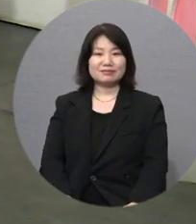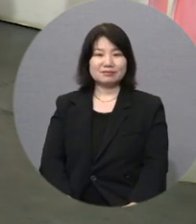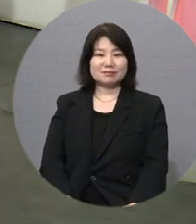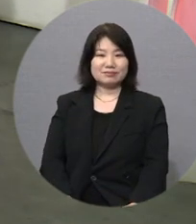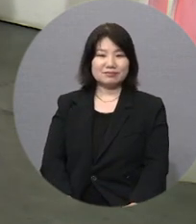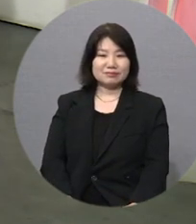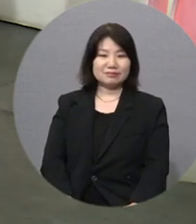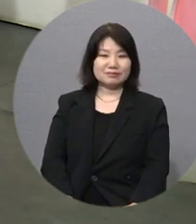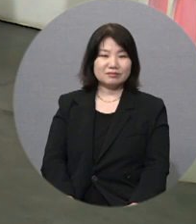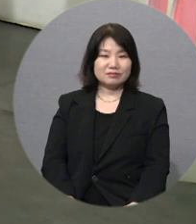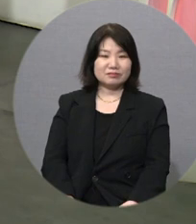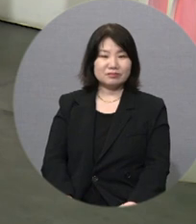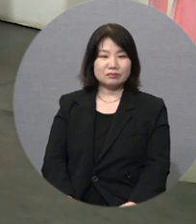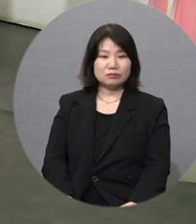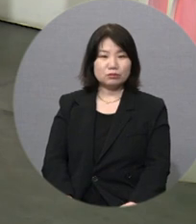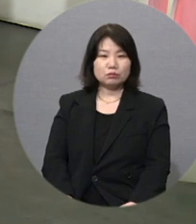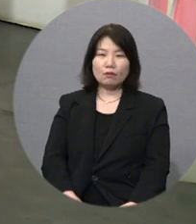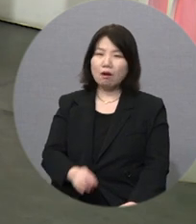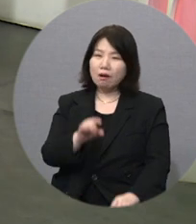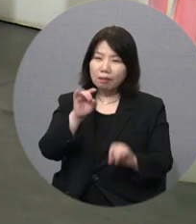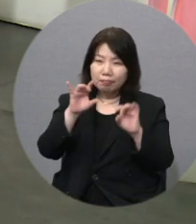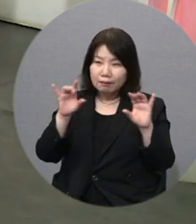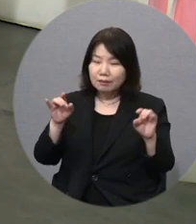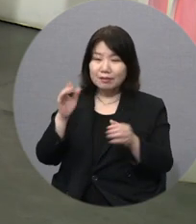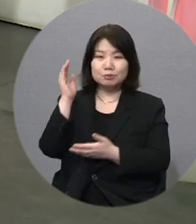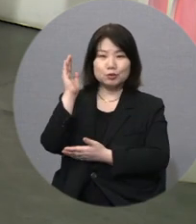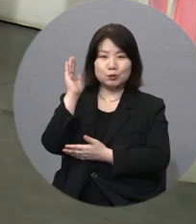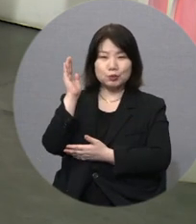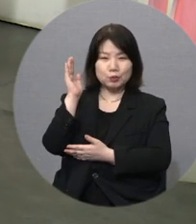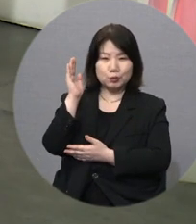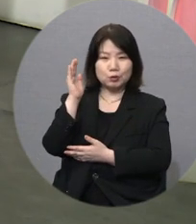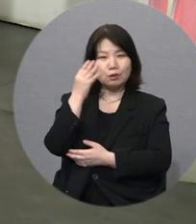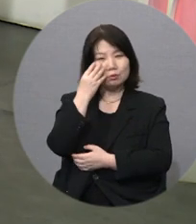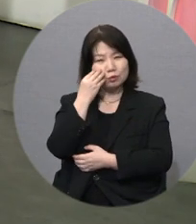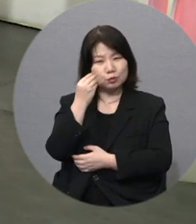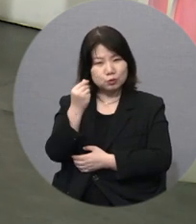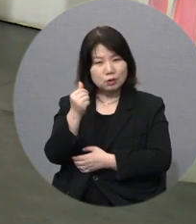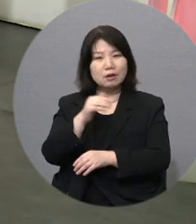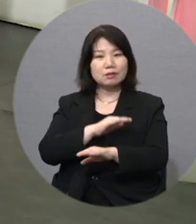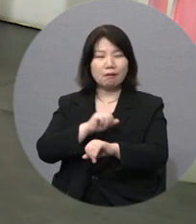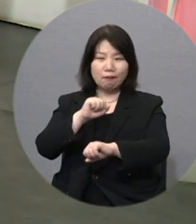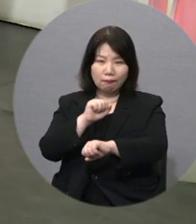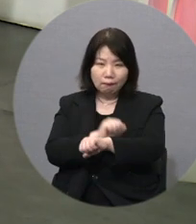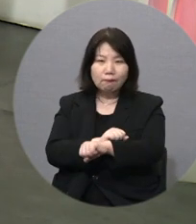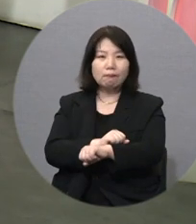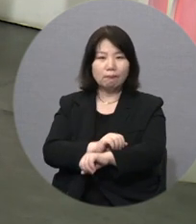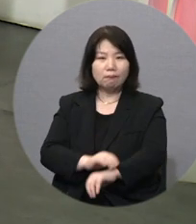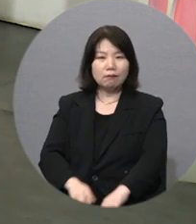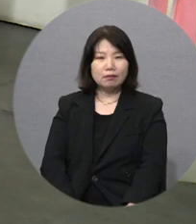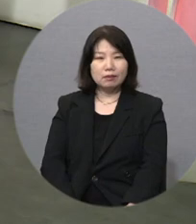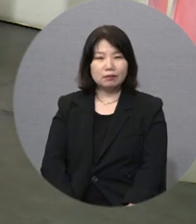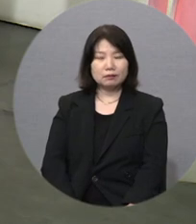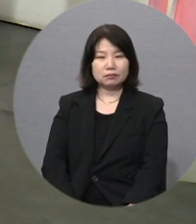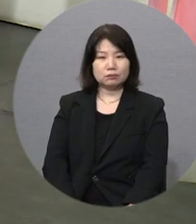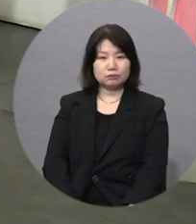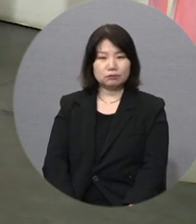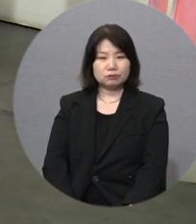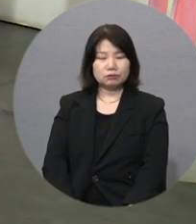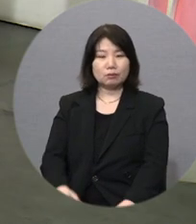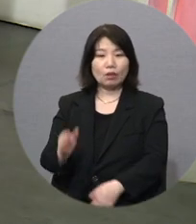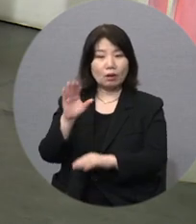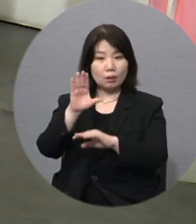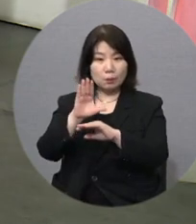감사합니다네네 야 근데 어떻게 한번한 보면 이렇게 말씀을 잘하시죠 오 너무 잘하셔요 그 왜냐면 저 저희들도 이렇게